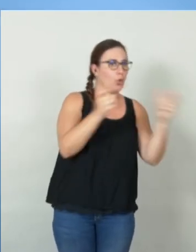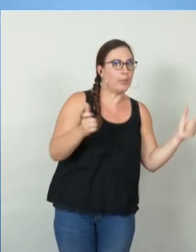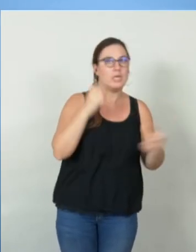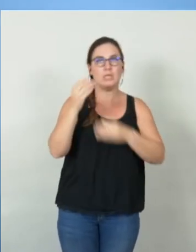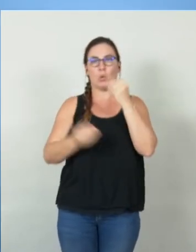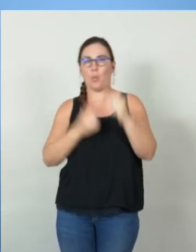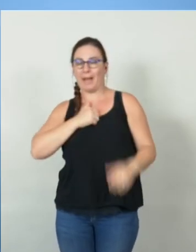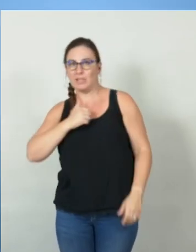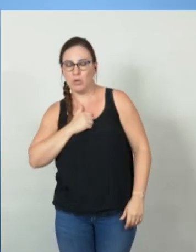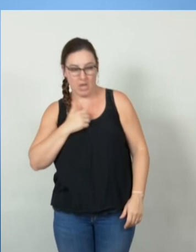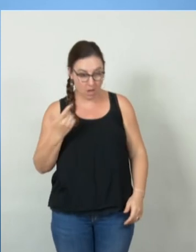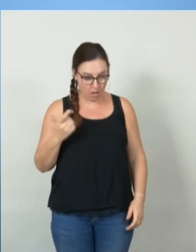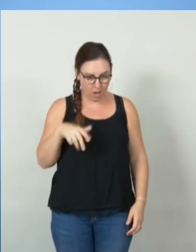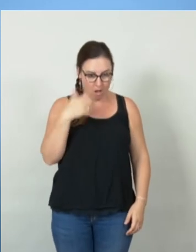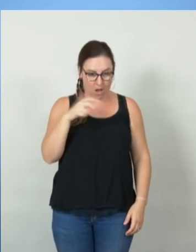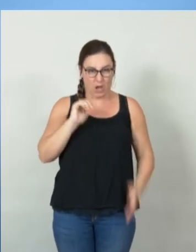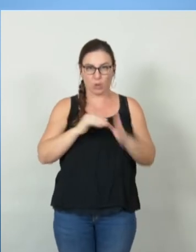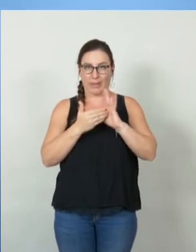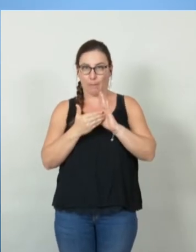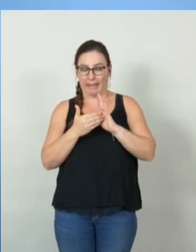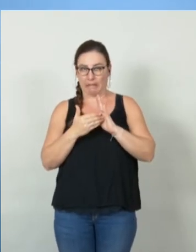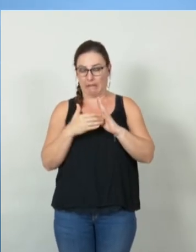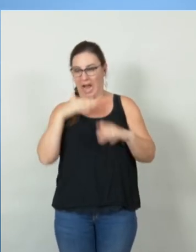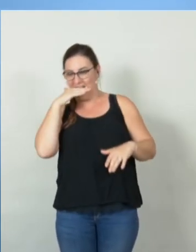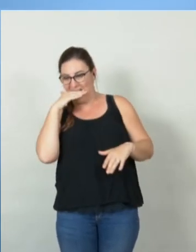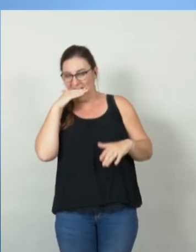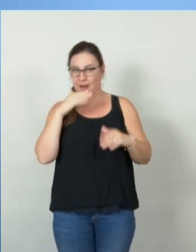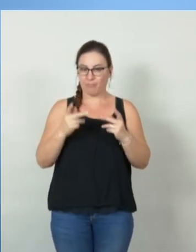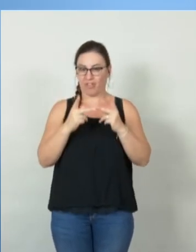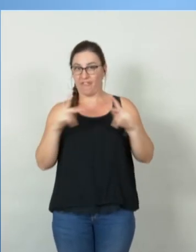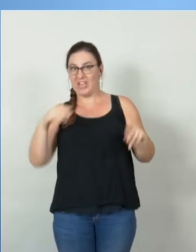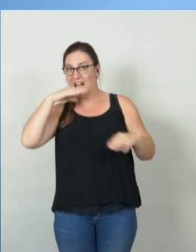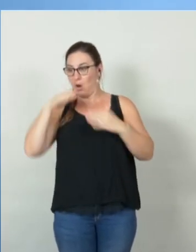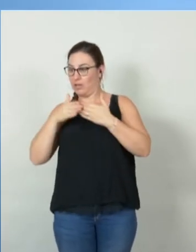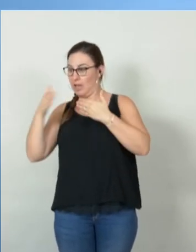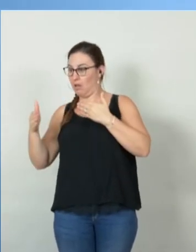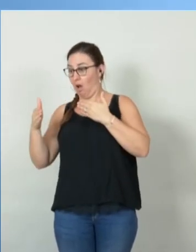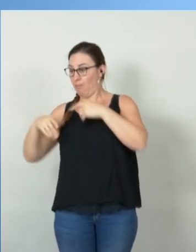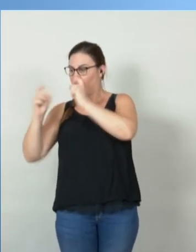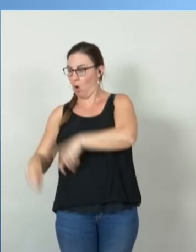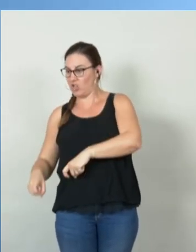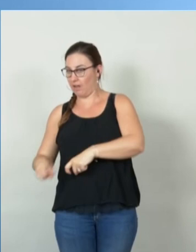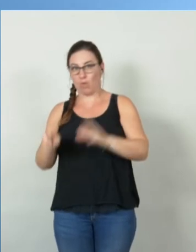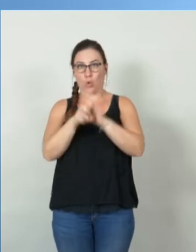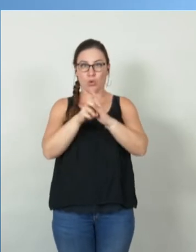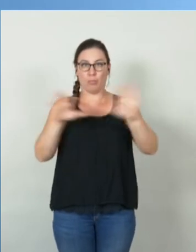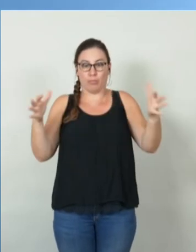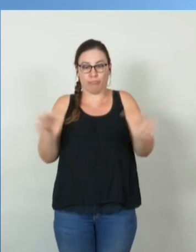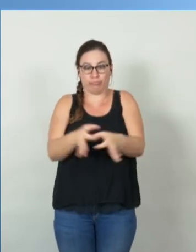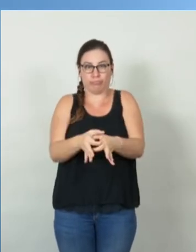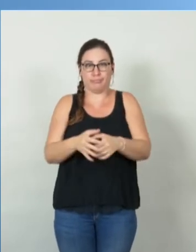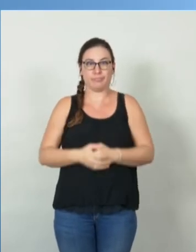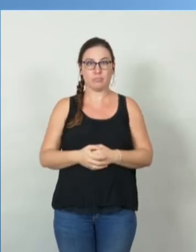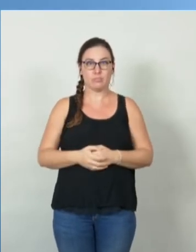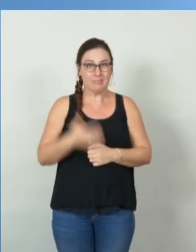particulier de se dire à 300 mètres près dans une ville limitrophe c'est deux fois moins cher c'est quand même dramatique dans notre